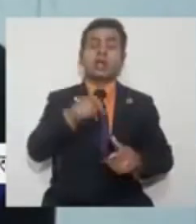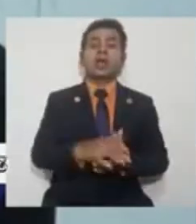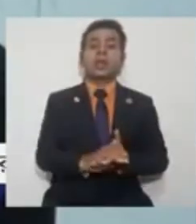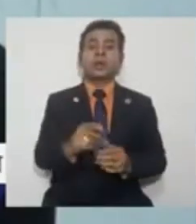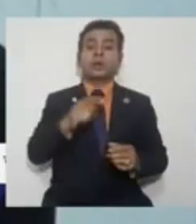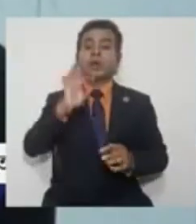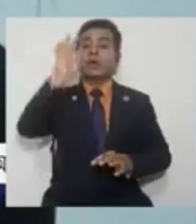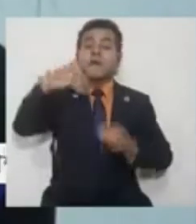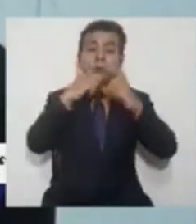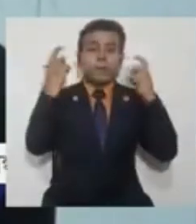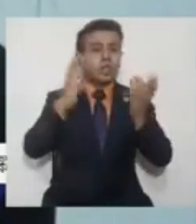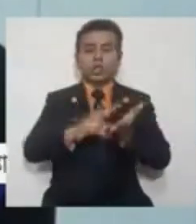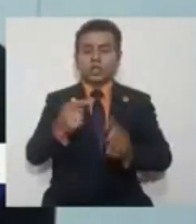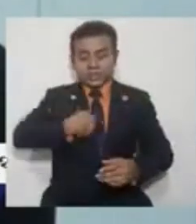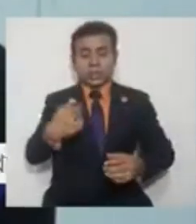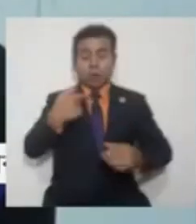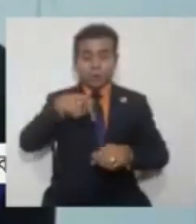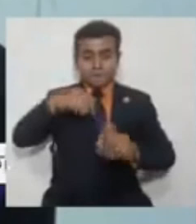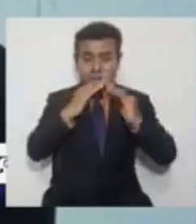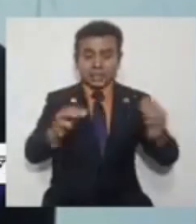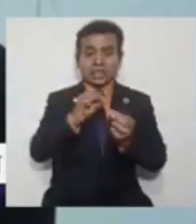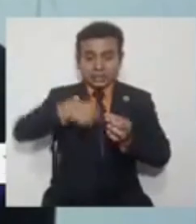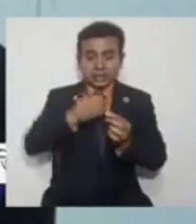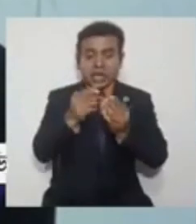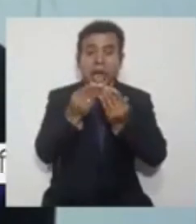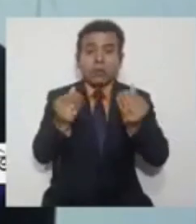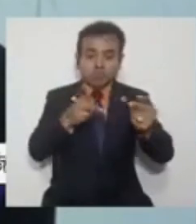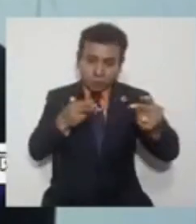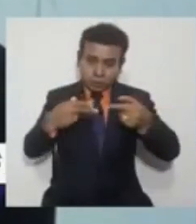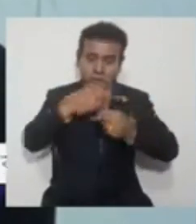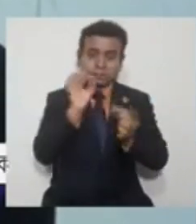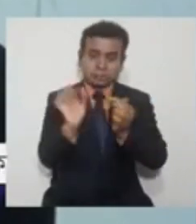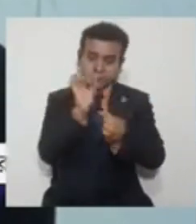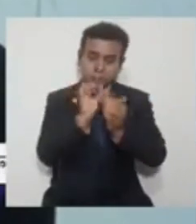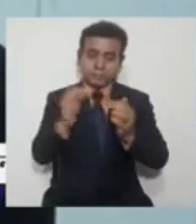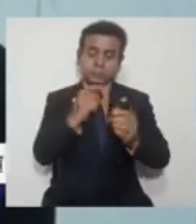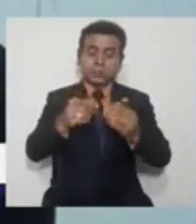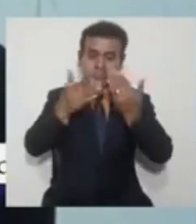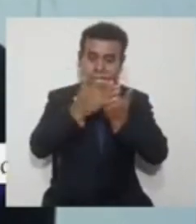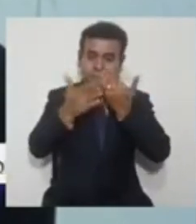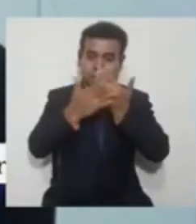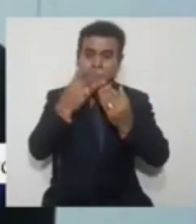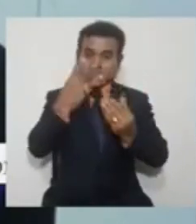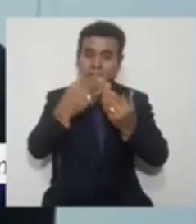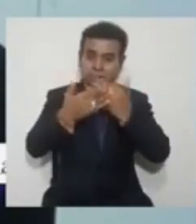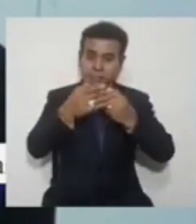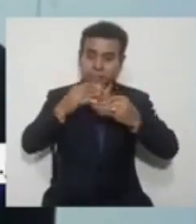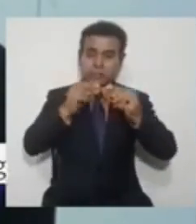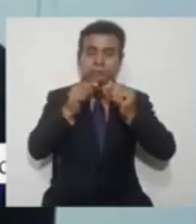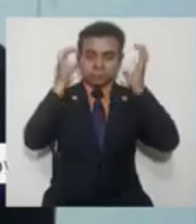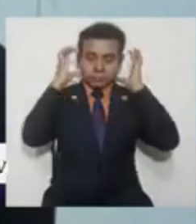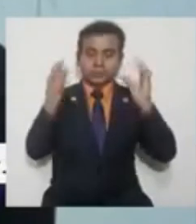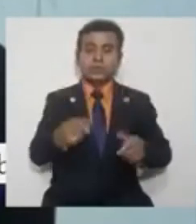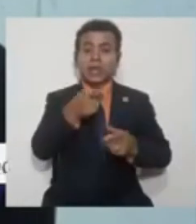জরুরি প্রয়োজনে বাড়ির বাইরে যেতে হলে ফিরে এসে কোনো কিছু স্পর্শ করার আগেই ভালো করে হাত ধুয়ে নিন, সম্ভব হলে পরিধেয়